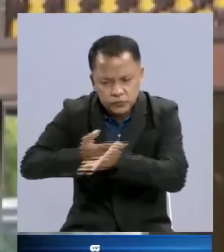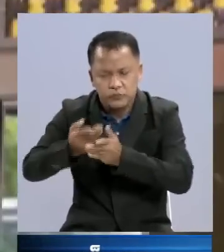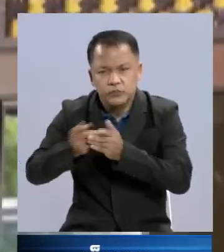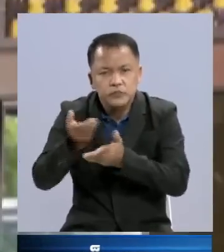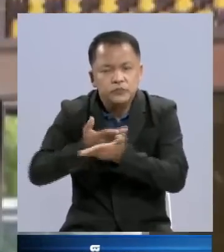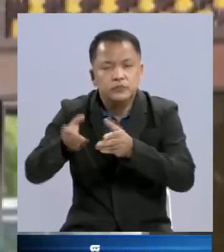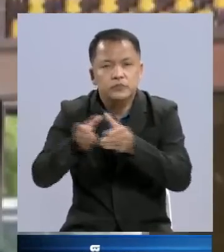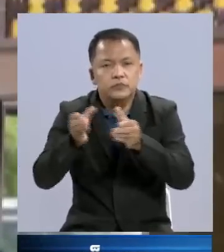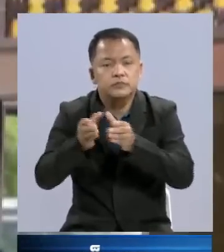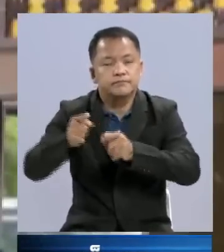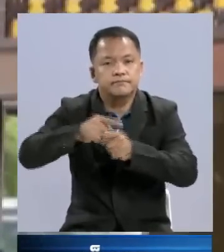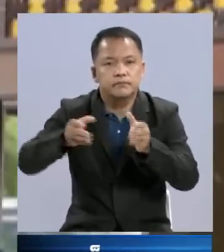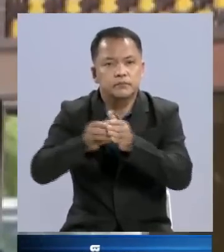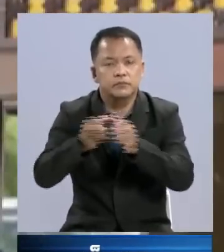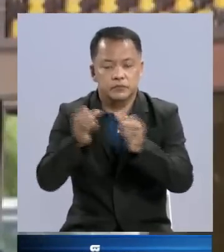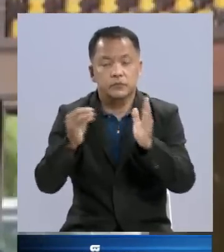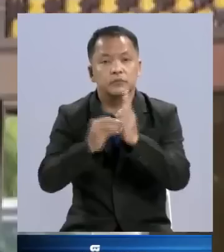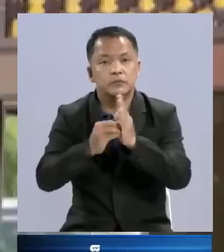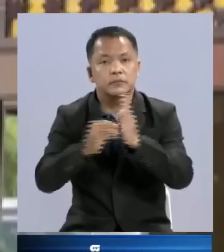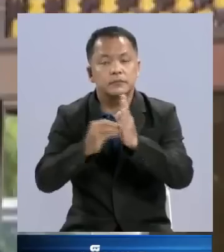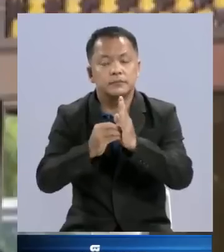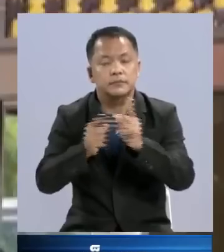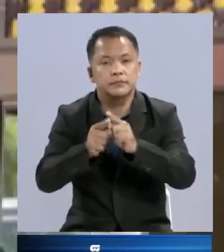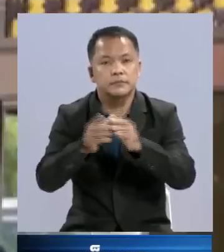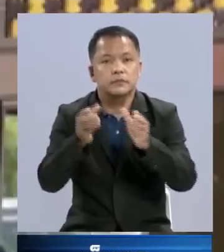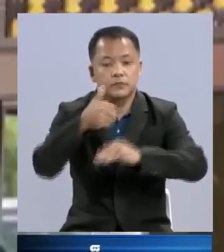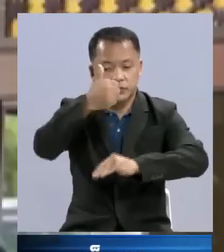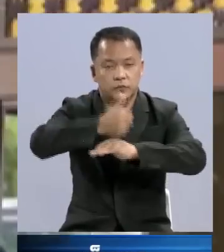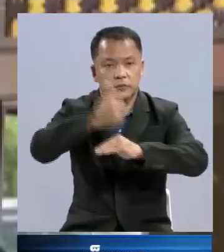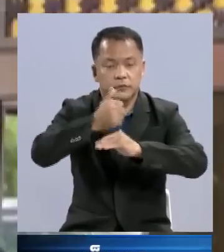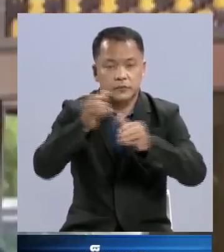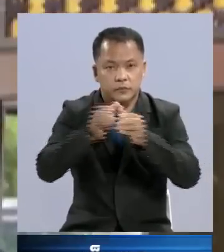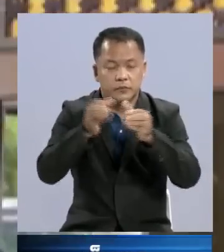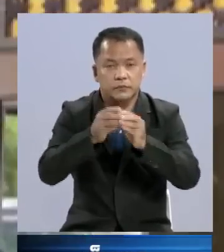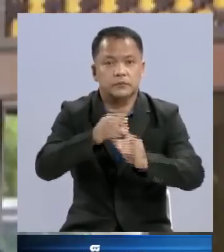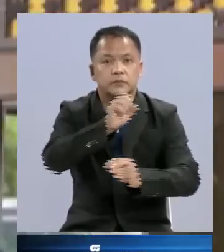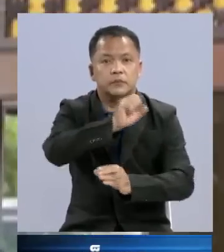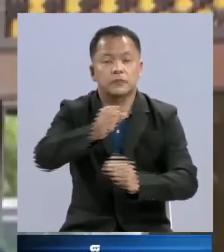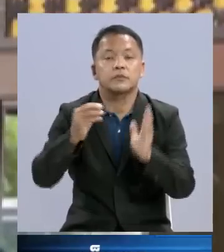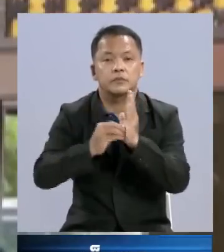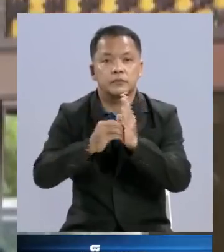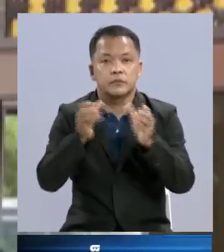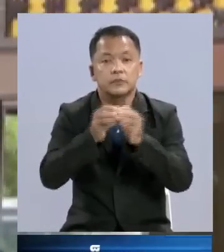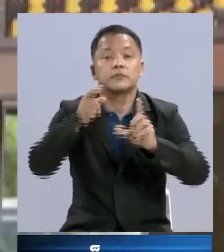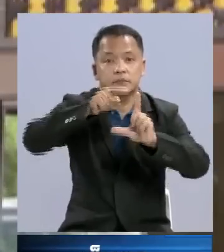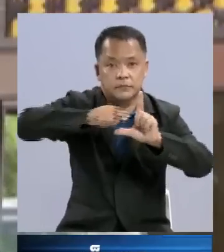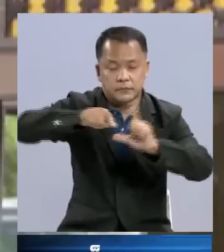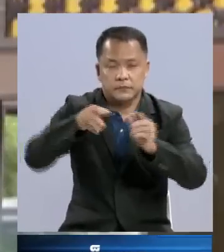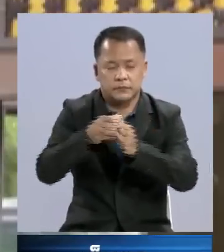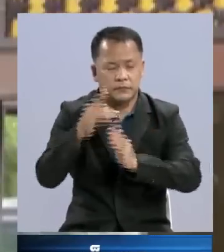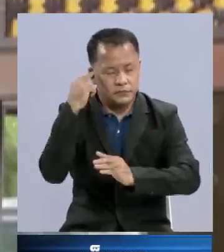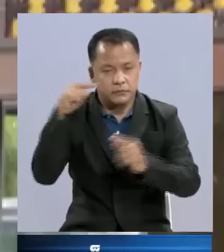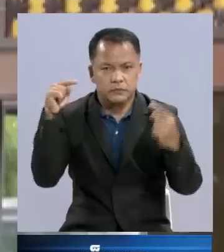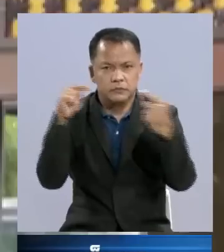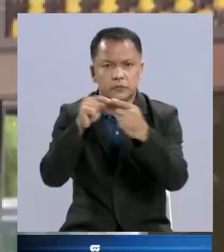ารือร่วมกันระหว่างกรุงเทพมหานครและหัวหน้าพักรวมถึงว่าที่ส.ส.กทมของพักก้าวไกลเขาตั้ง